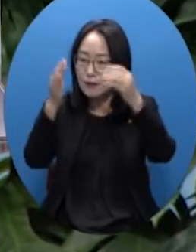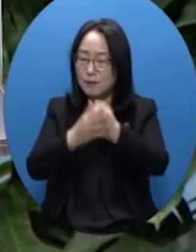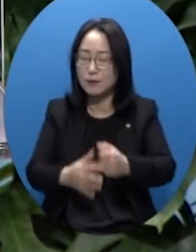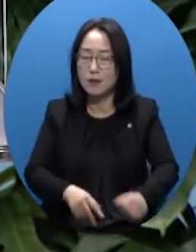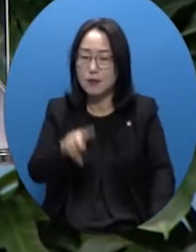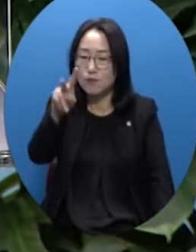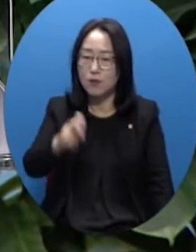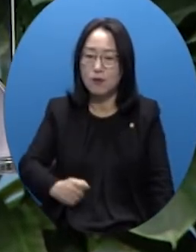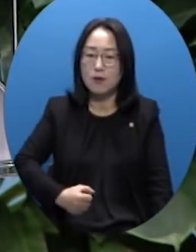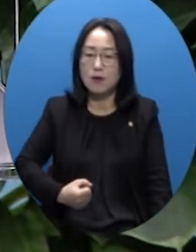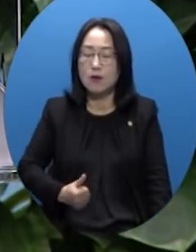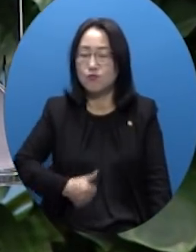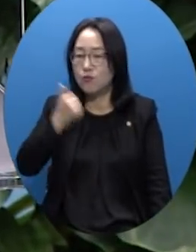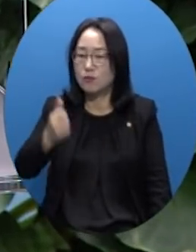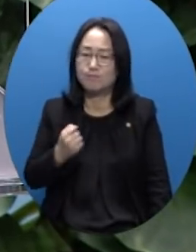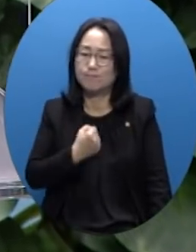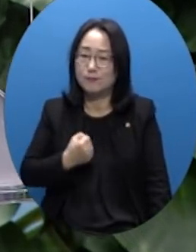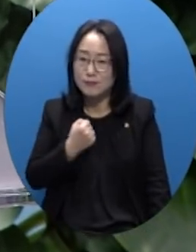글